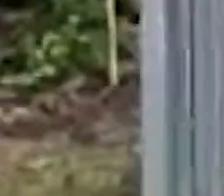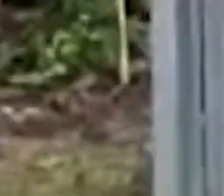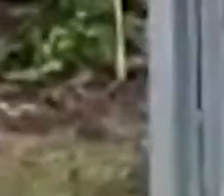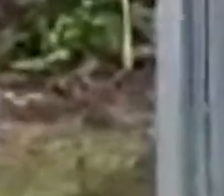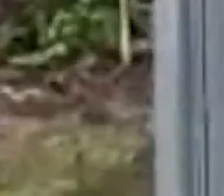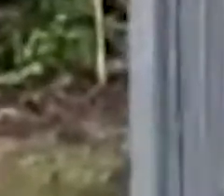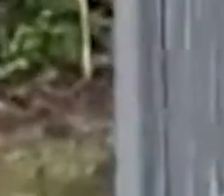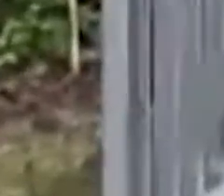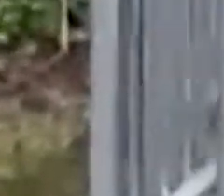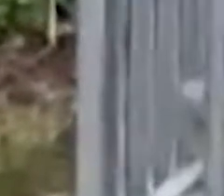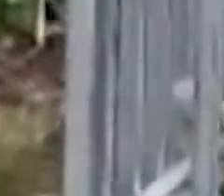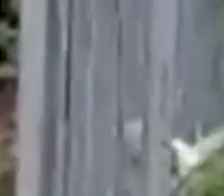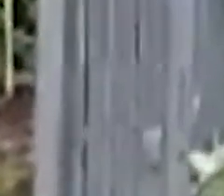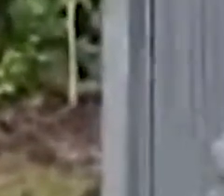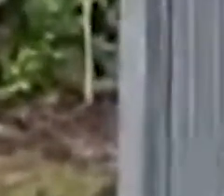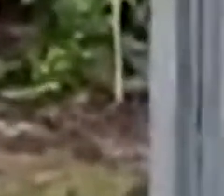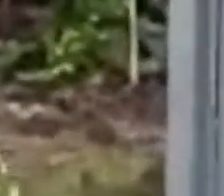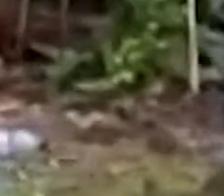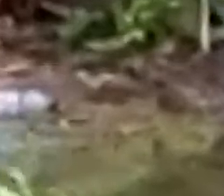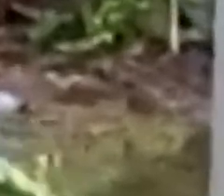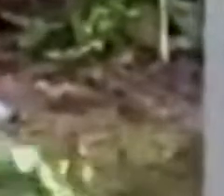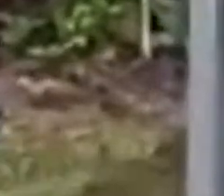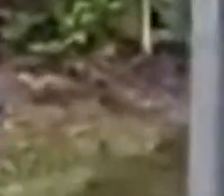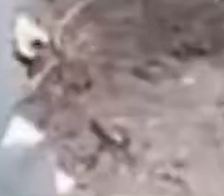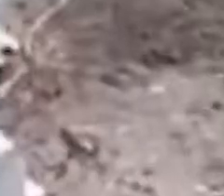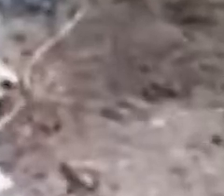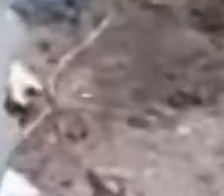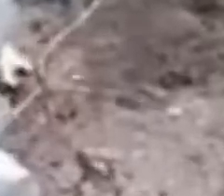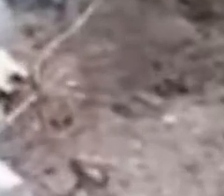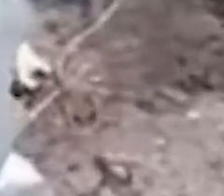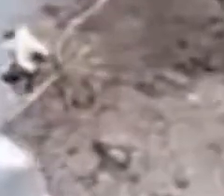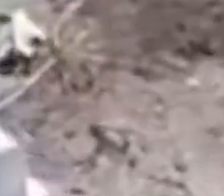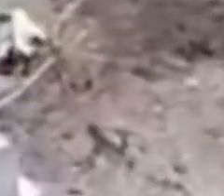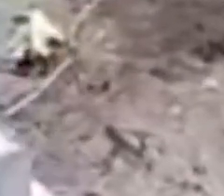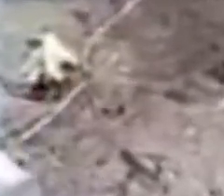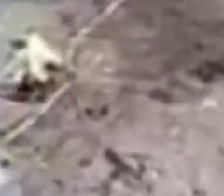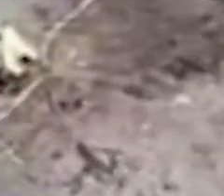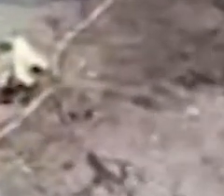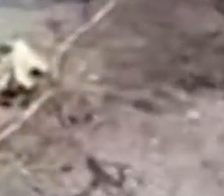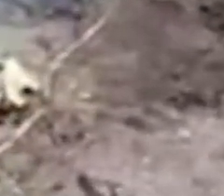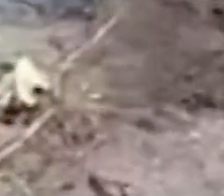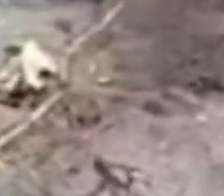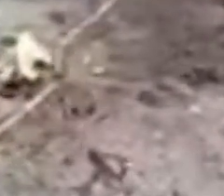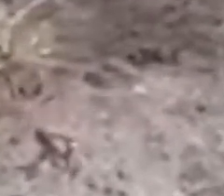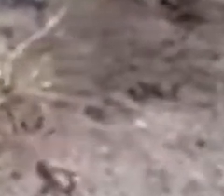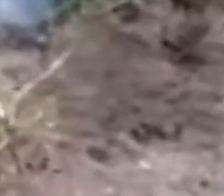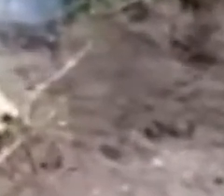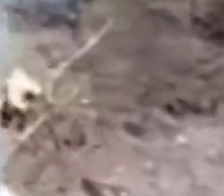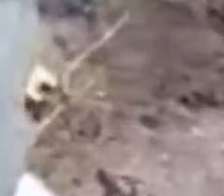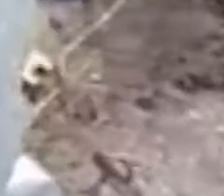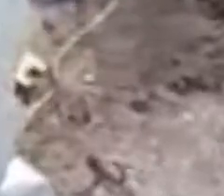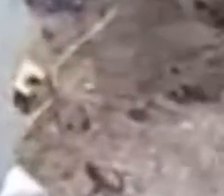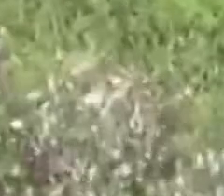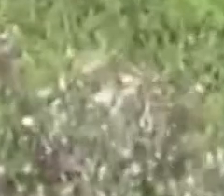Supa. Namun hanya 3 jenazah yang dipindahkan ke Kecamatan Supa tanpa sepengetahuan aparat setempat. Keempat warga yang meninggal ini menurut